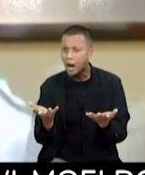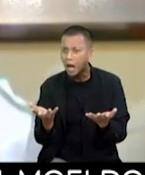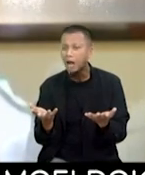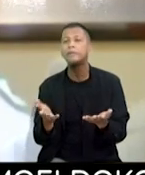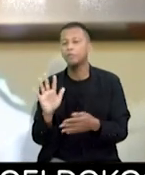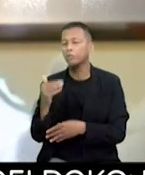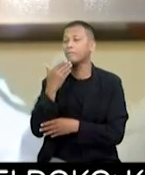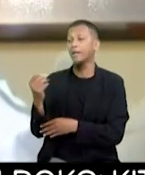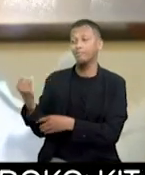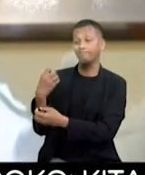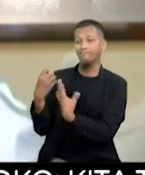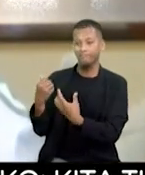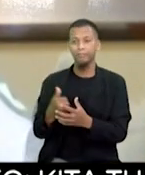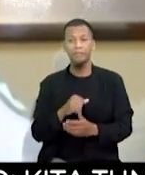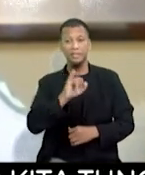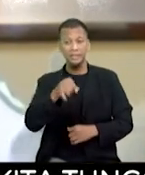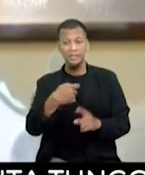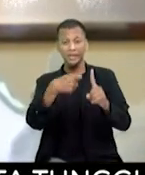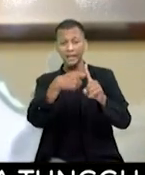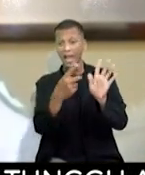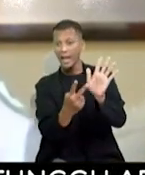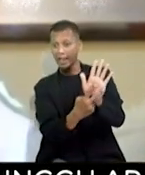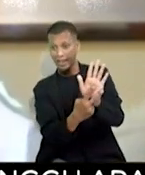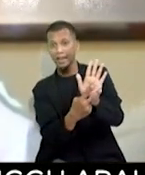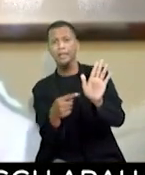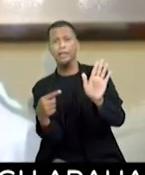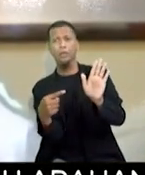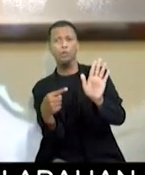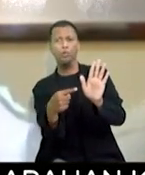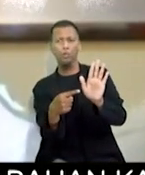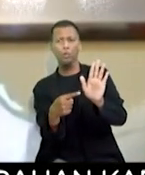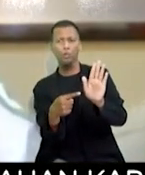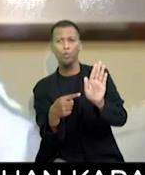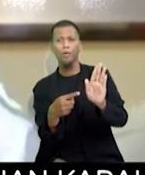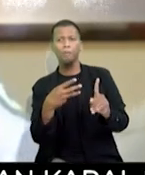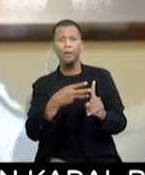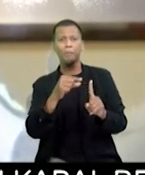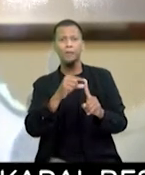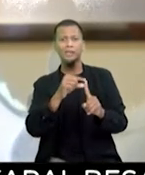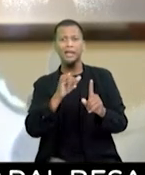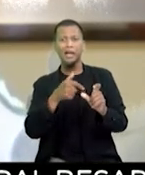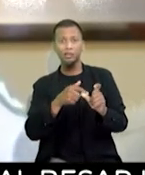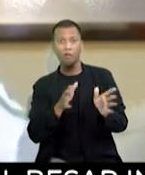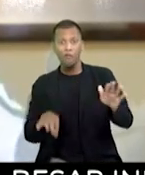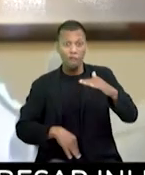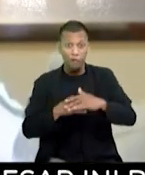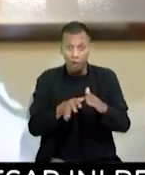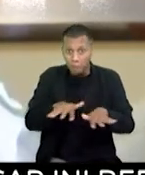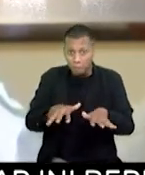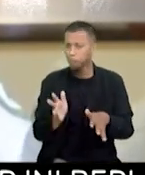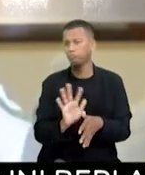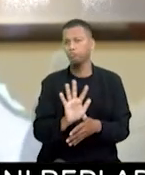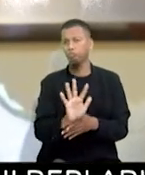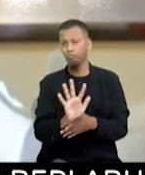bersama, JKN ini bukan sepenuhnya di bawah kendali BPJS Kesehatan. BPJS Kesehatan hanya bagian dari program